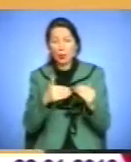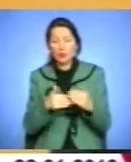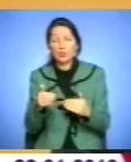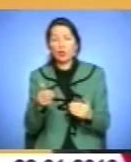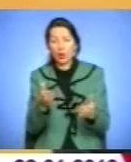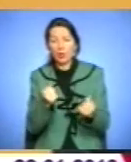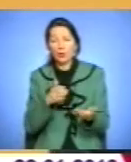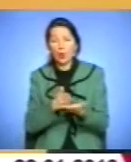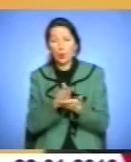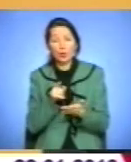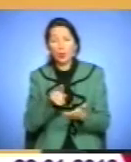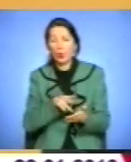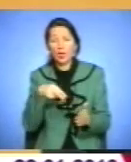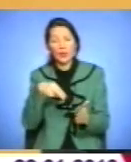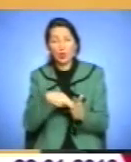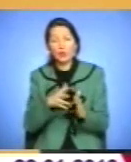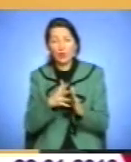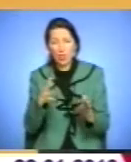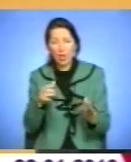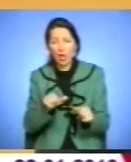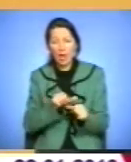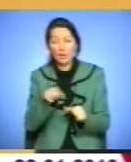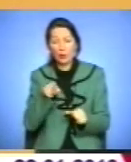в великих чергах. Крім того, можу сказати, що